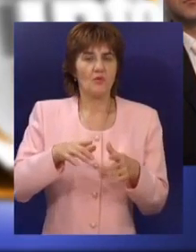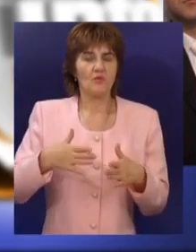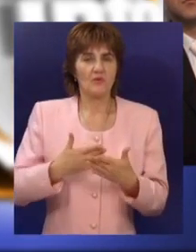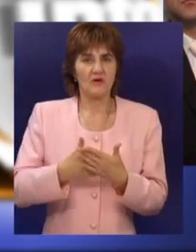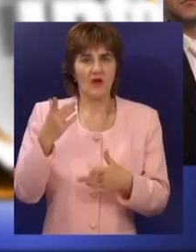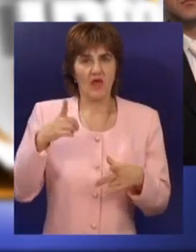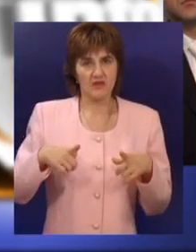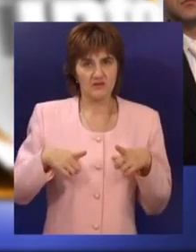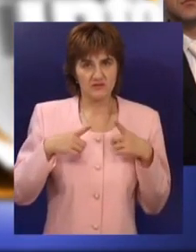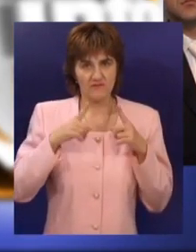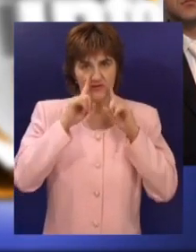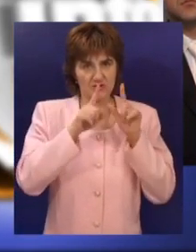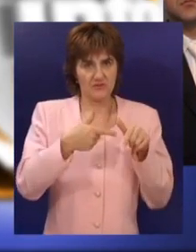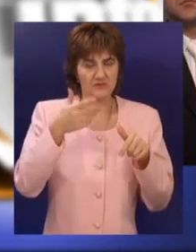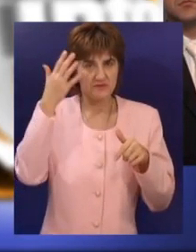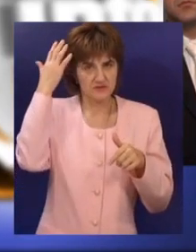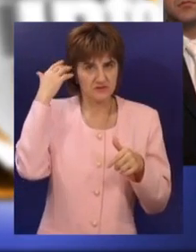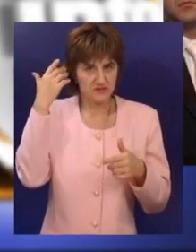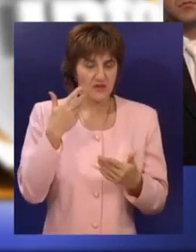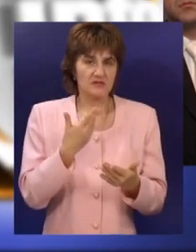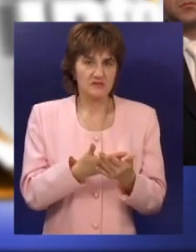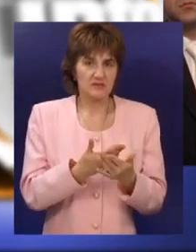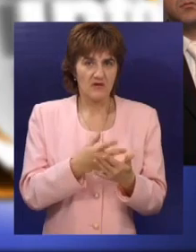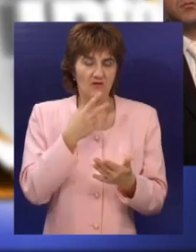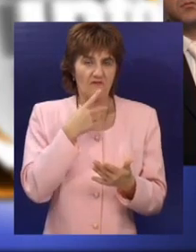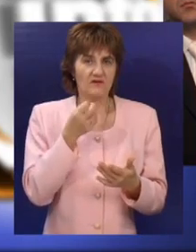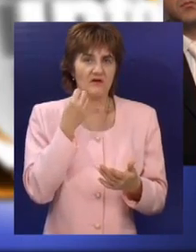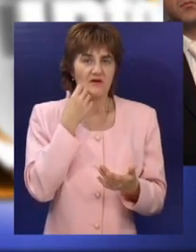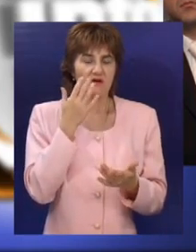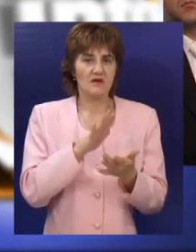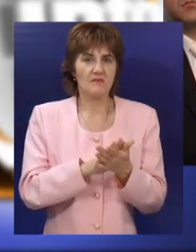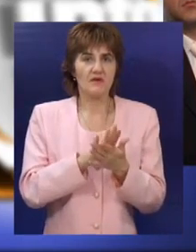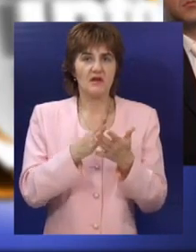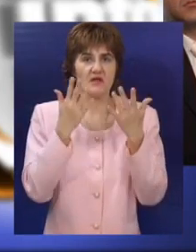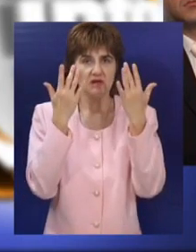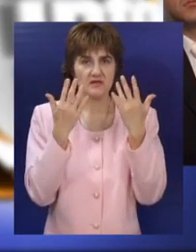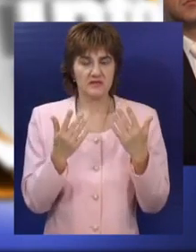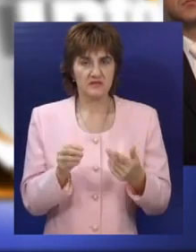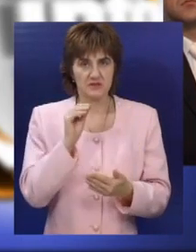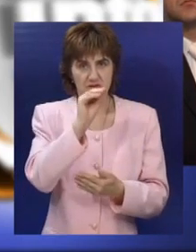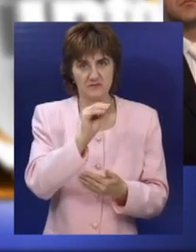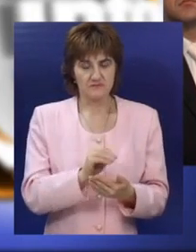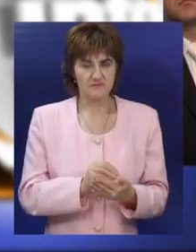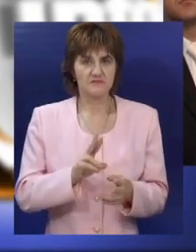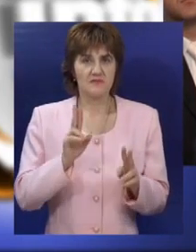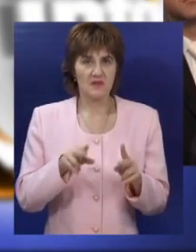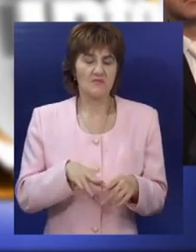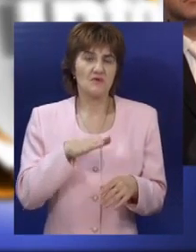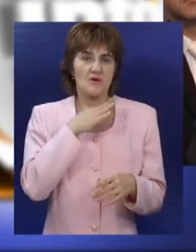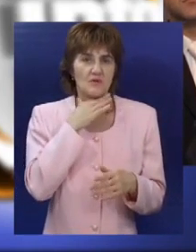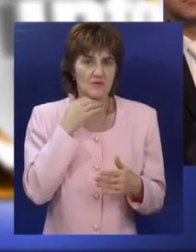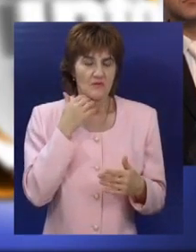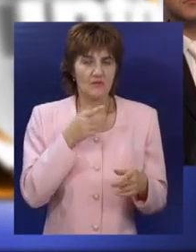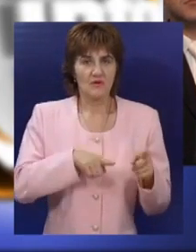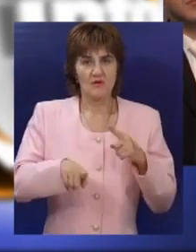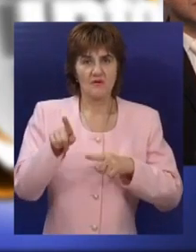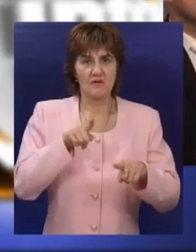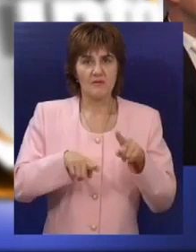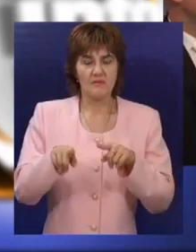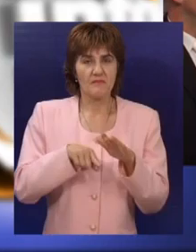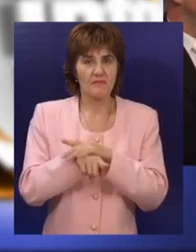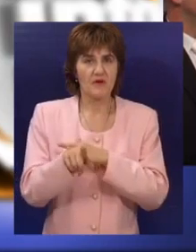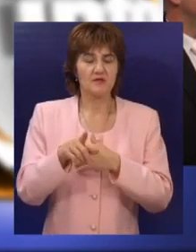moramo se suočiti sa posljedicom popisa, a to je da su zapravo formirana dva nova centra ka kojima gravitira